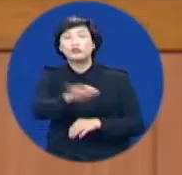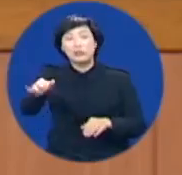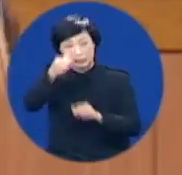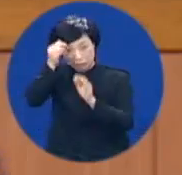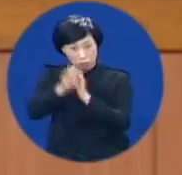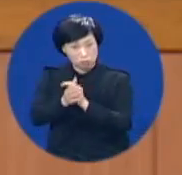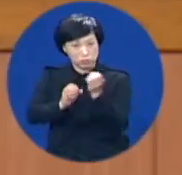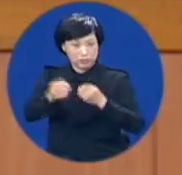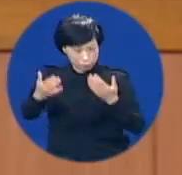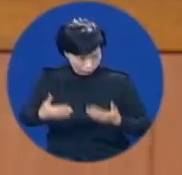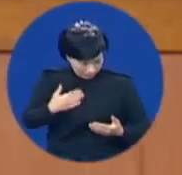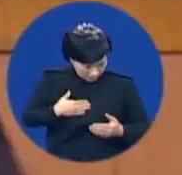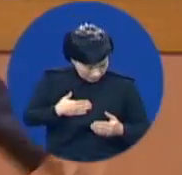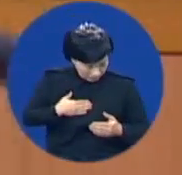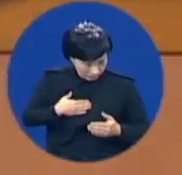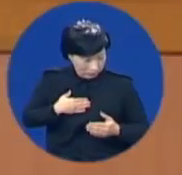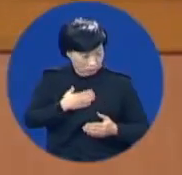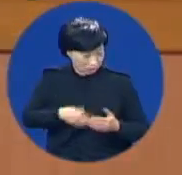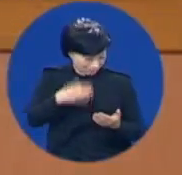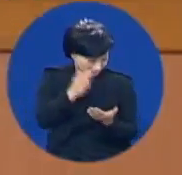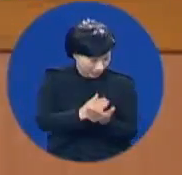기도를 들으신다.